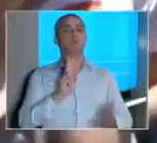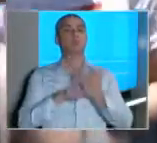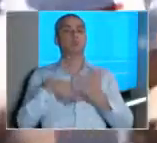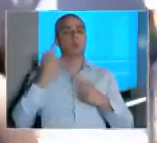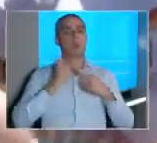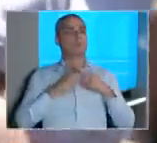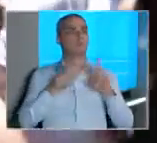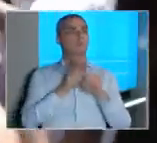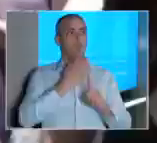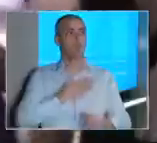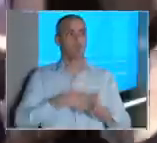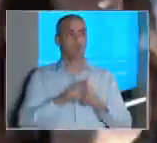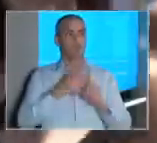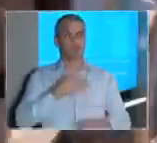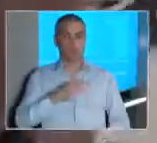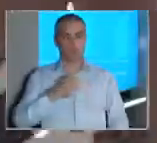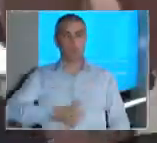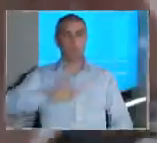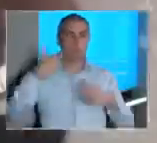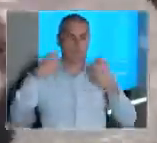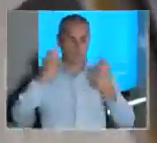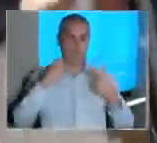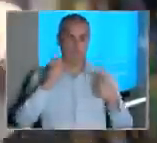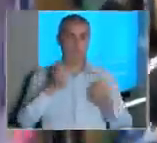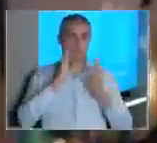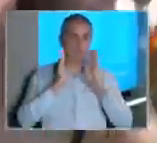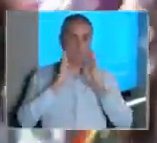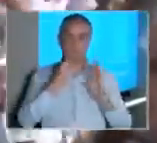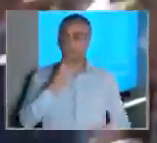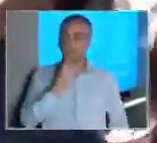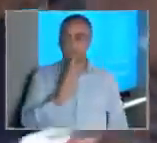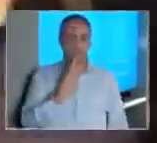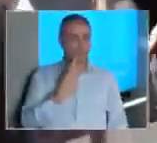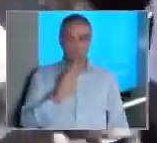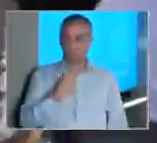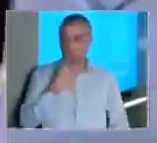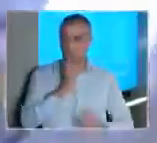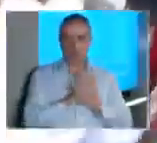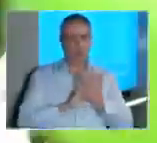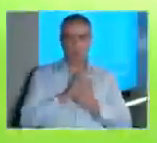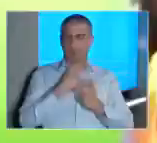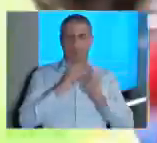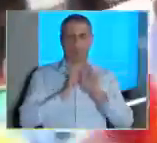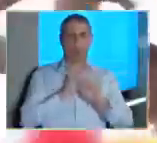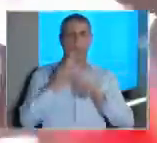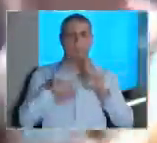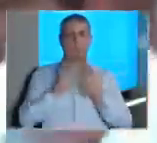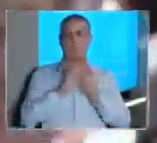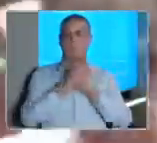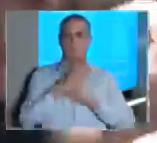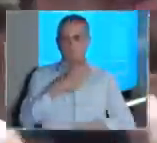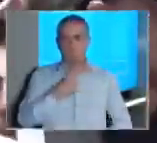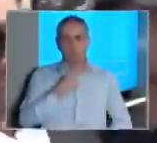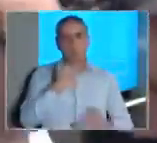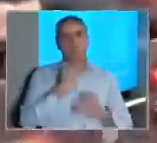בדיוק מי שהוא רוצה. שר החינוך פרץ פרסם פוסט בפייסבוק ואמר, לא אמרתי שאני בעד טיפולי המרה, אמרתי